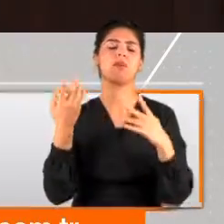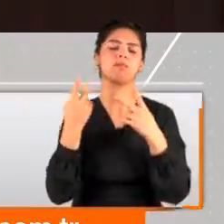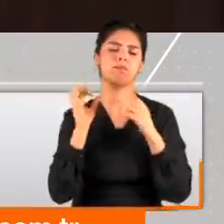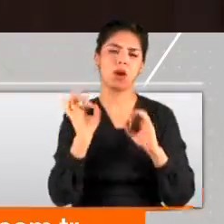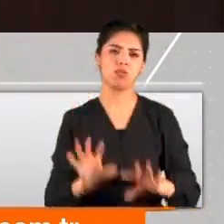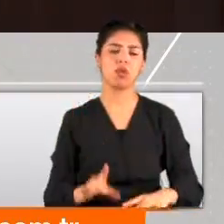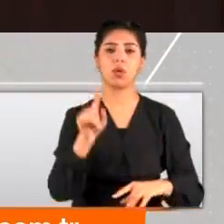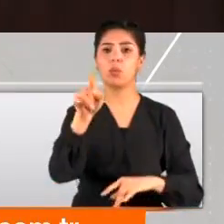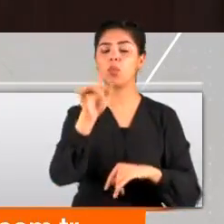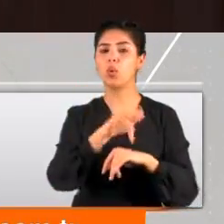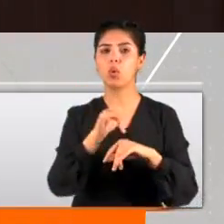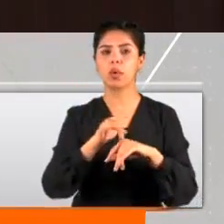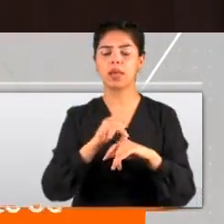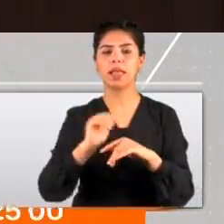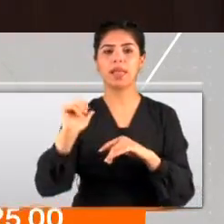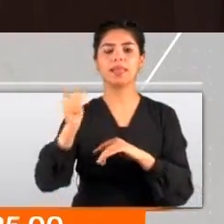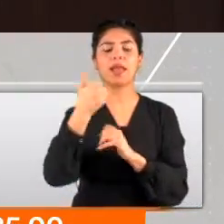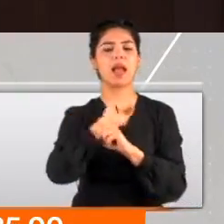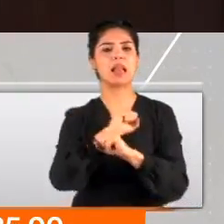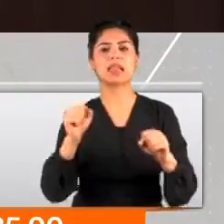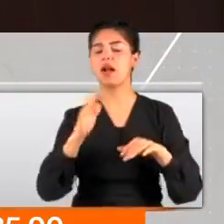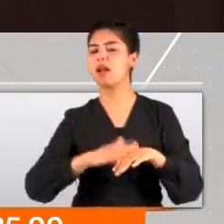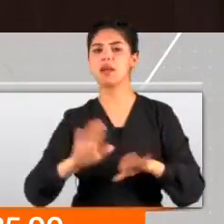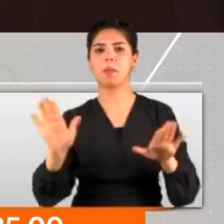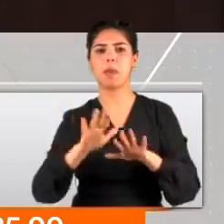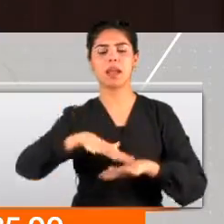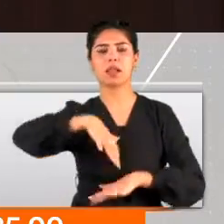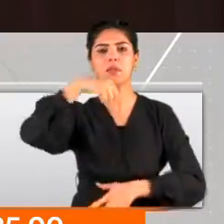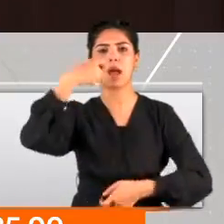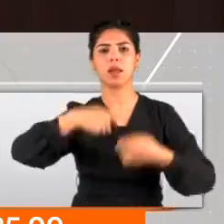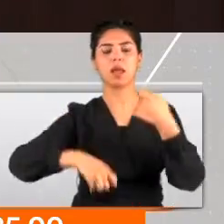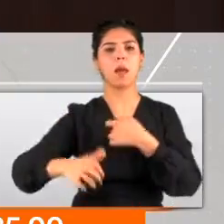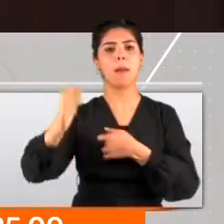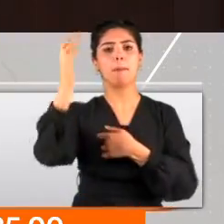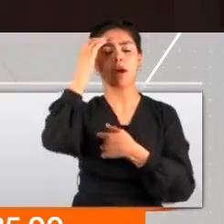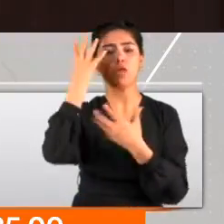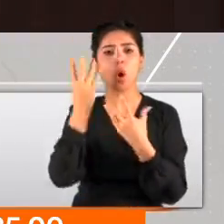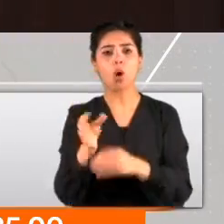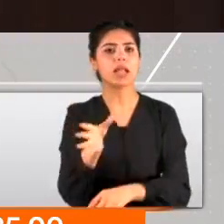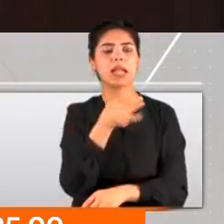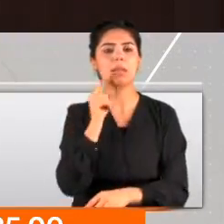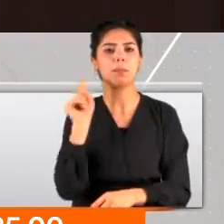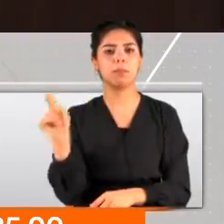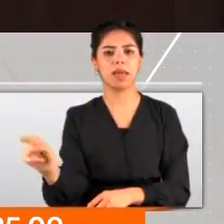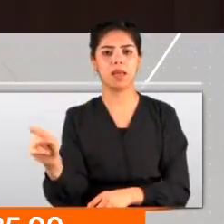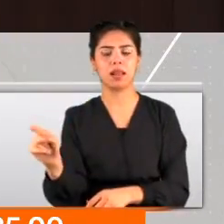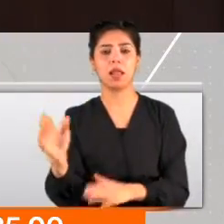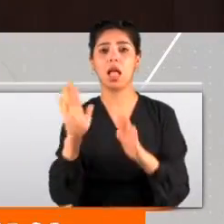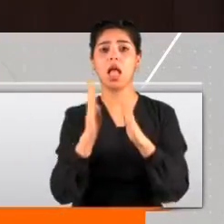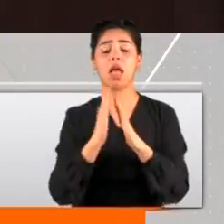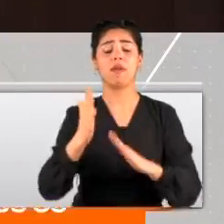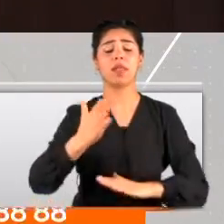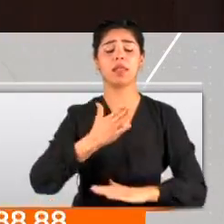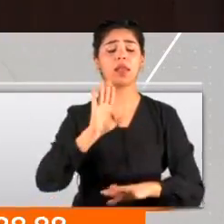ülkenin değerleriyle oynayamazsınız. Merkez Bankası'nın başında da olsanız, evinin